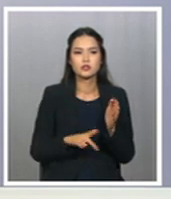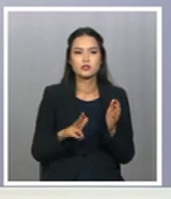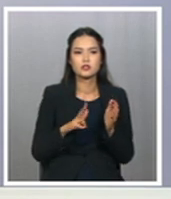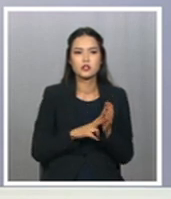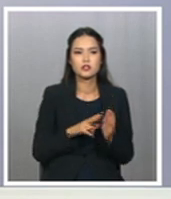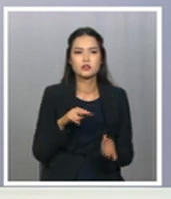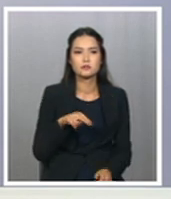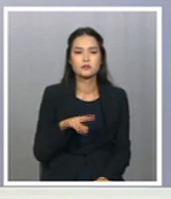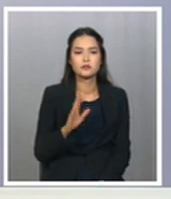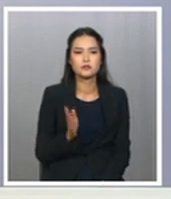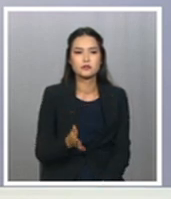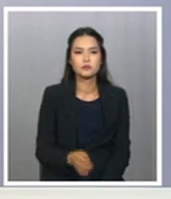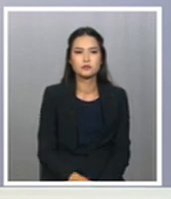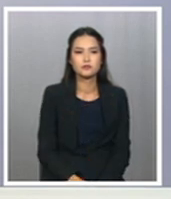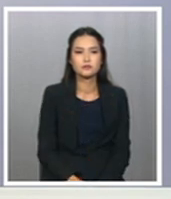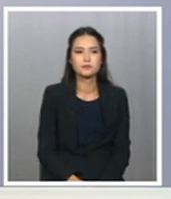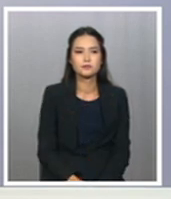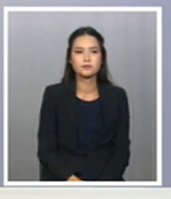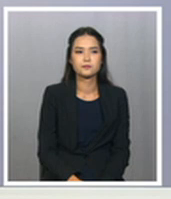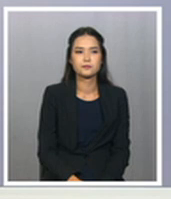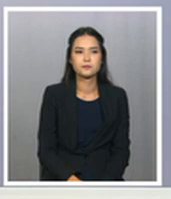тең болады 78 пи.